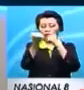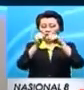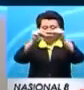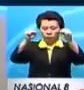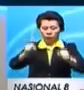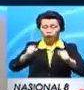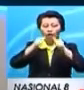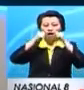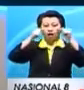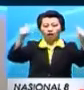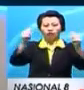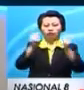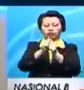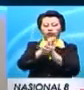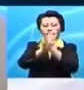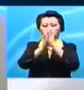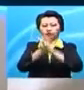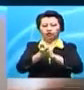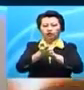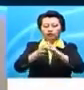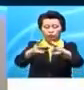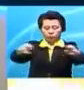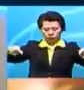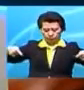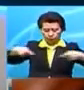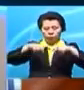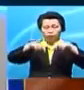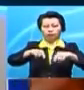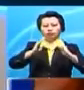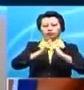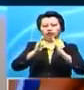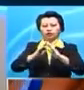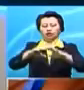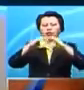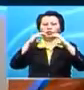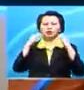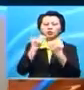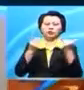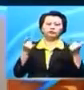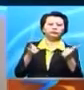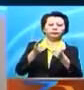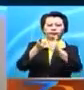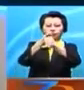pengangkutan awam sekaligus menjadikan Lembah Kelang sebagai bandar kelas pertama.